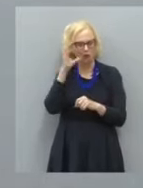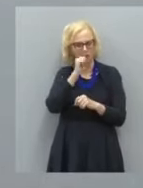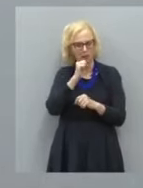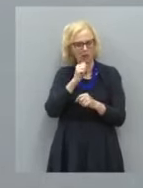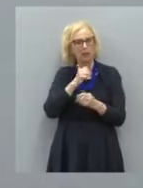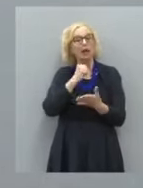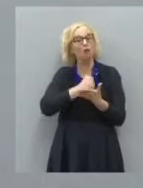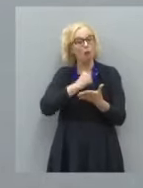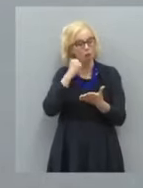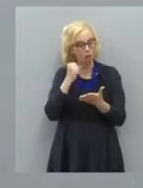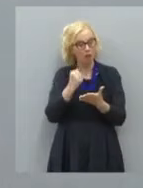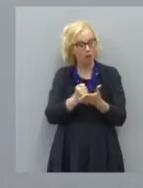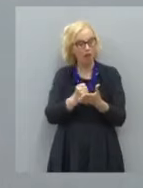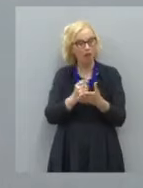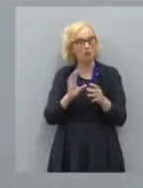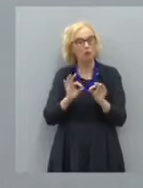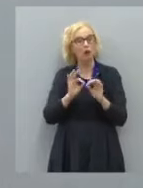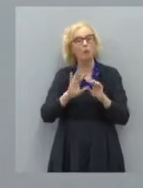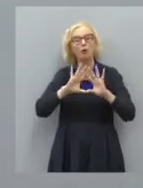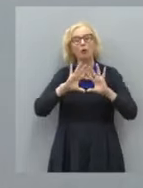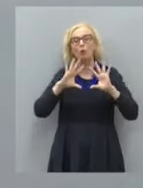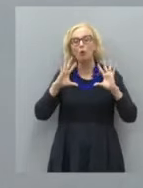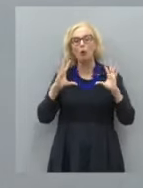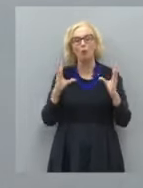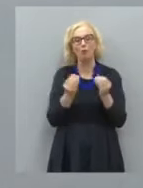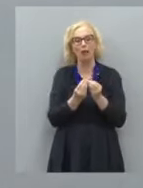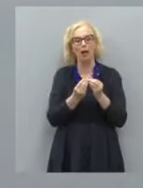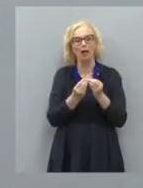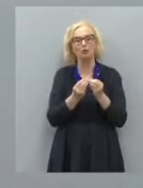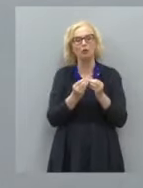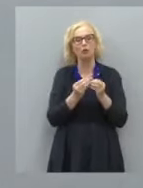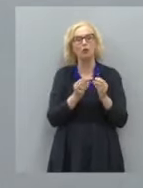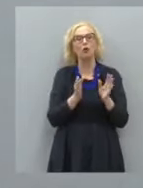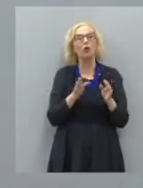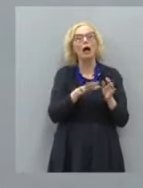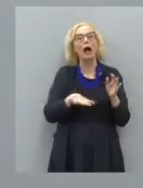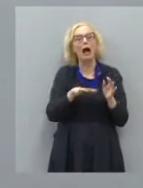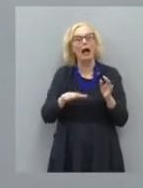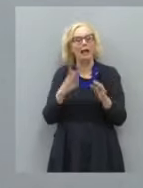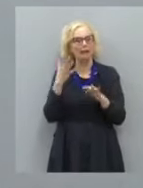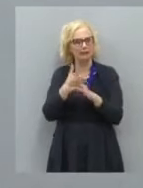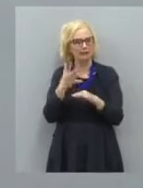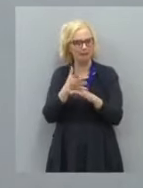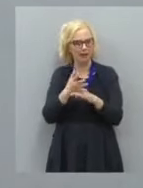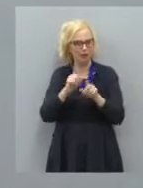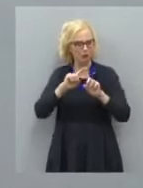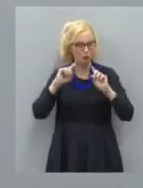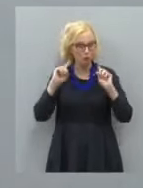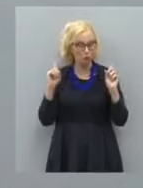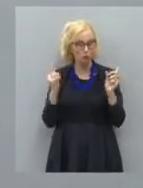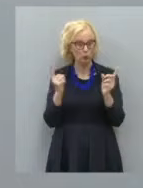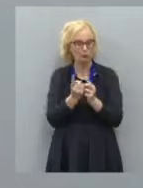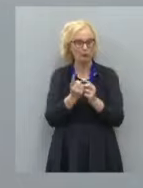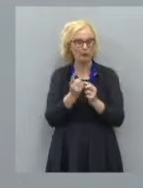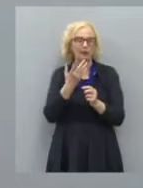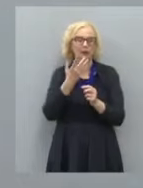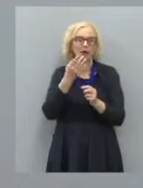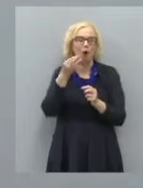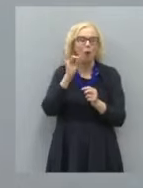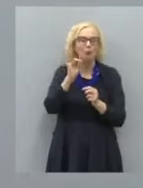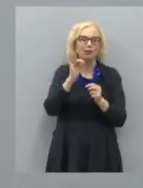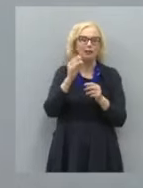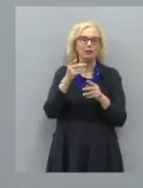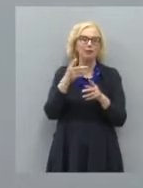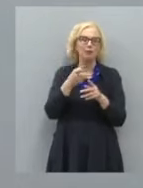copre a 360 gradi quelli che sono le aree di intervento cercando ovviamente di agire in in con